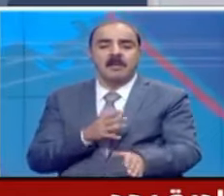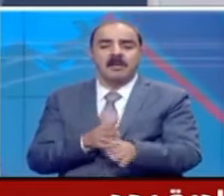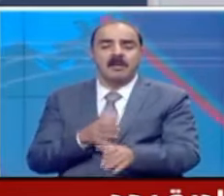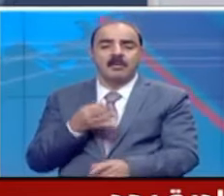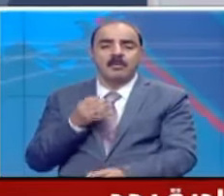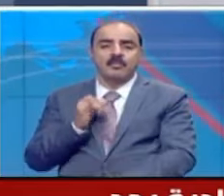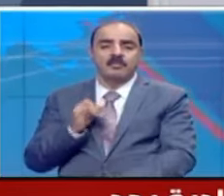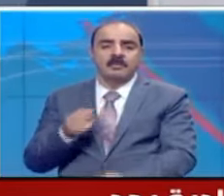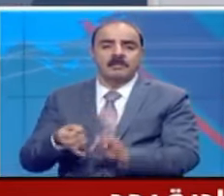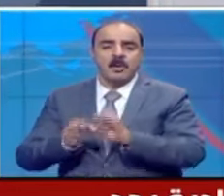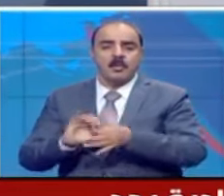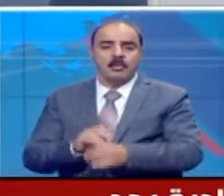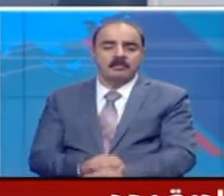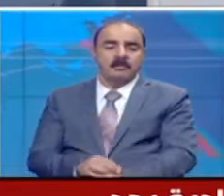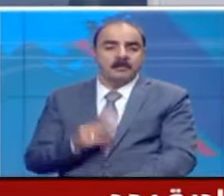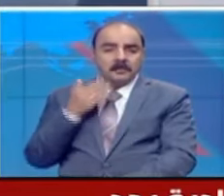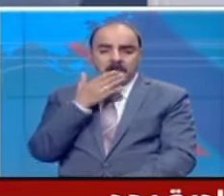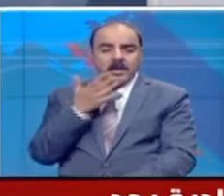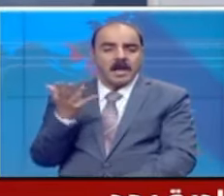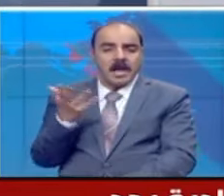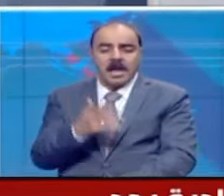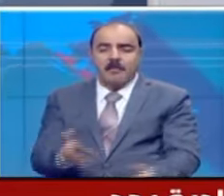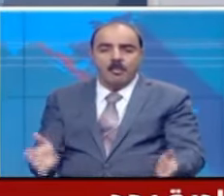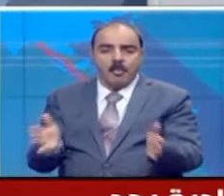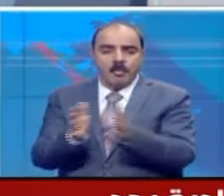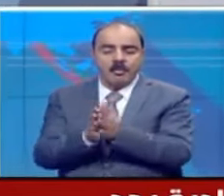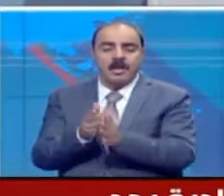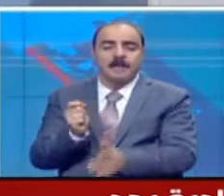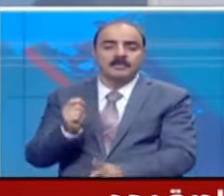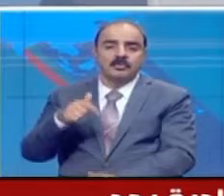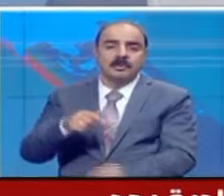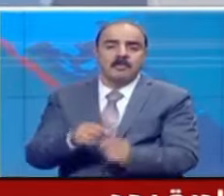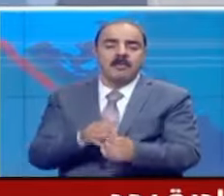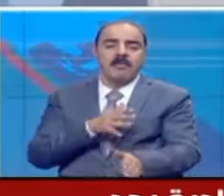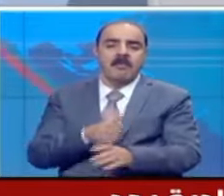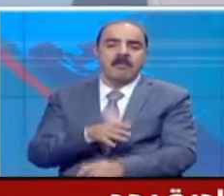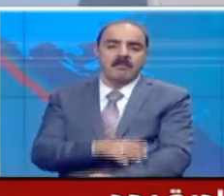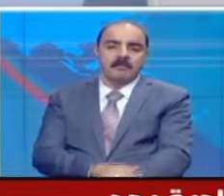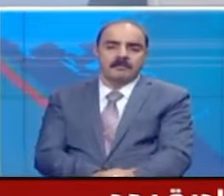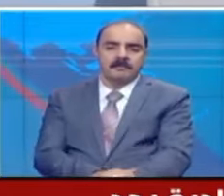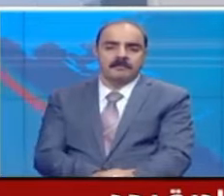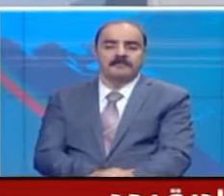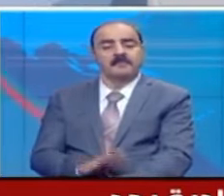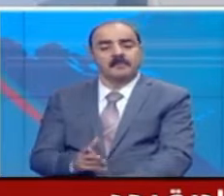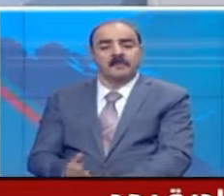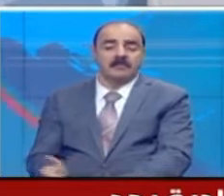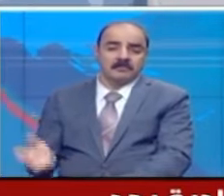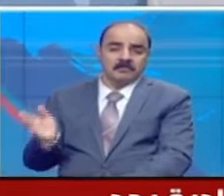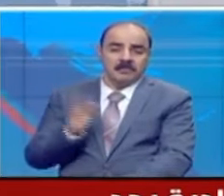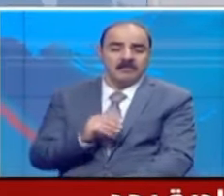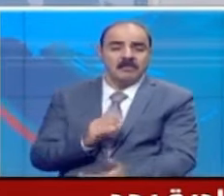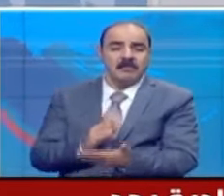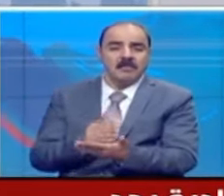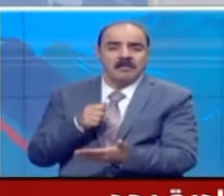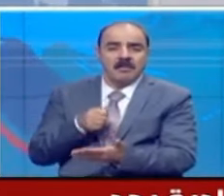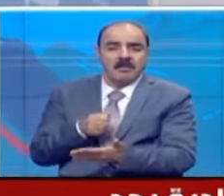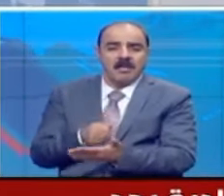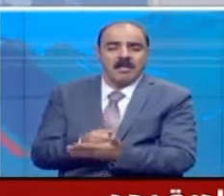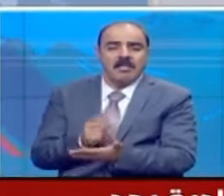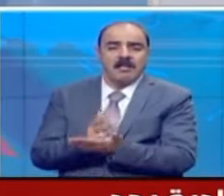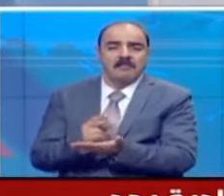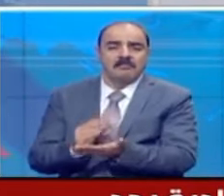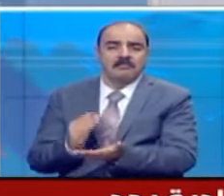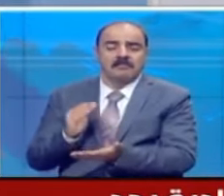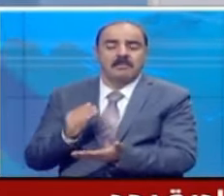37.5 مليار جنيه، وذلك بتكلفة إجمالية نحو 65 مليار جنيه، بما يعكس في رفع الحد